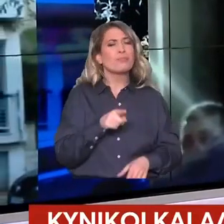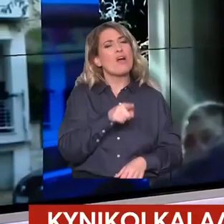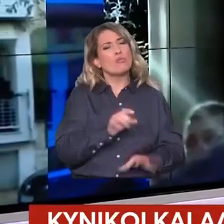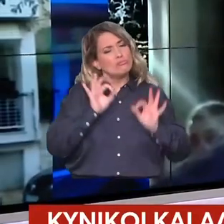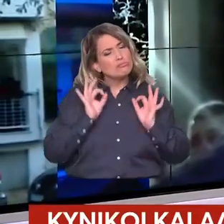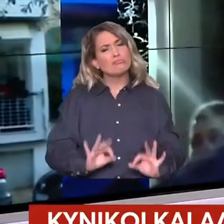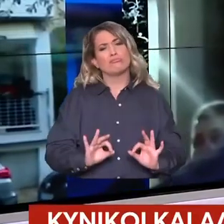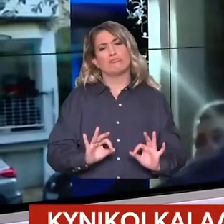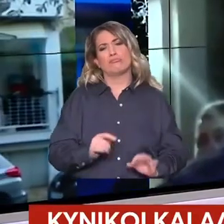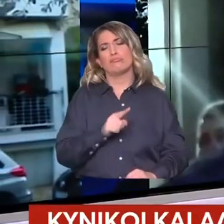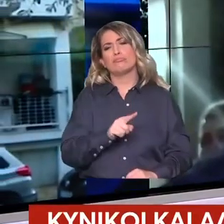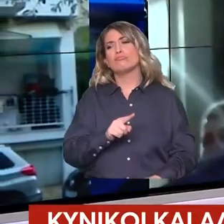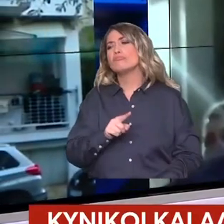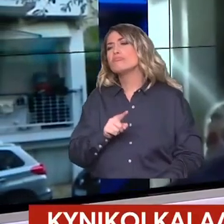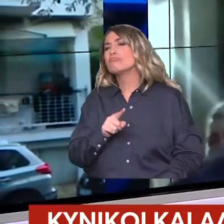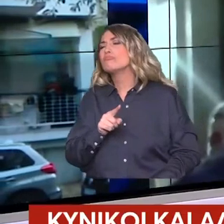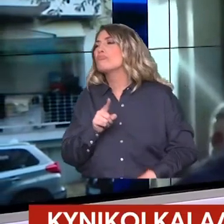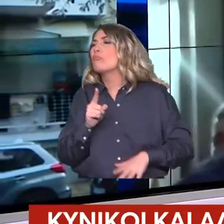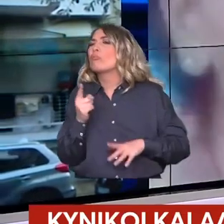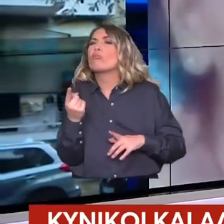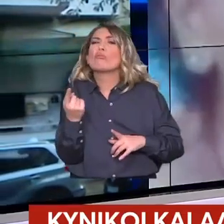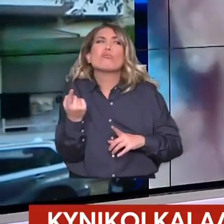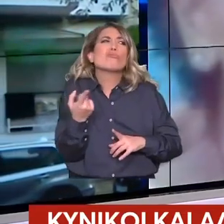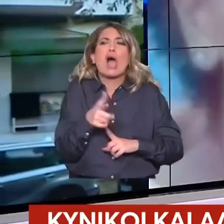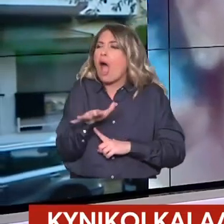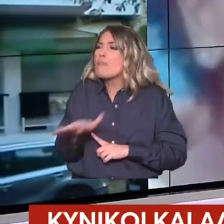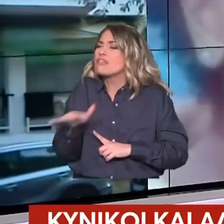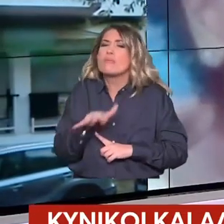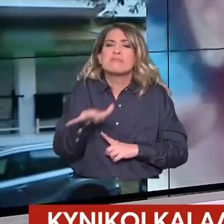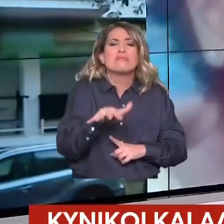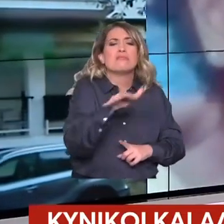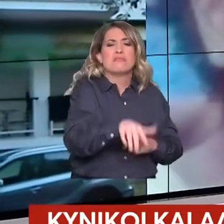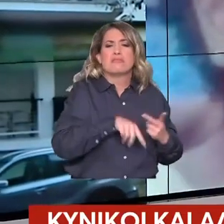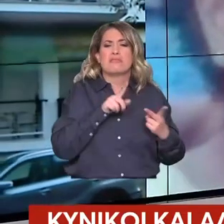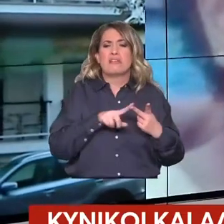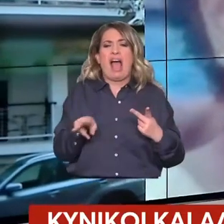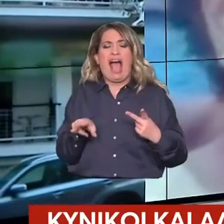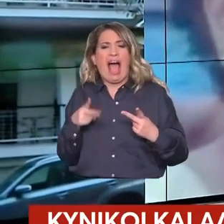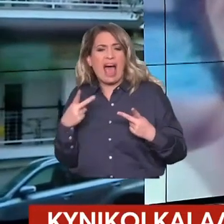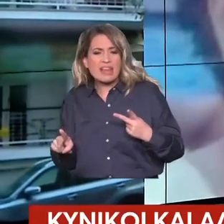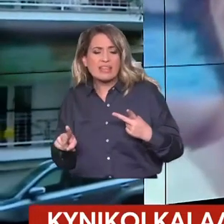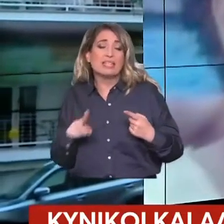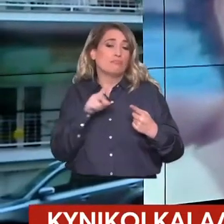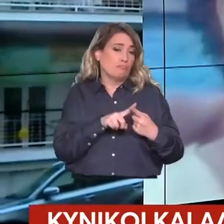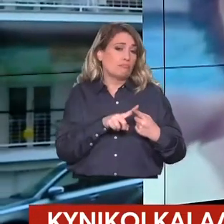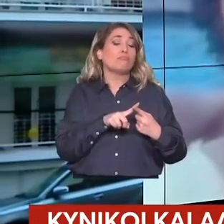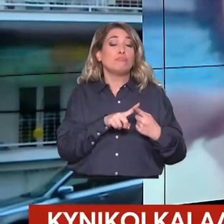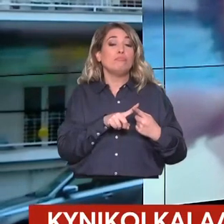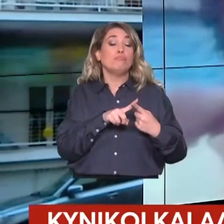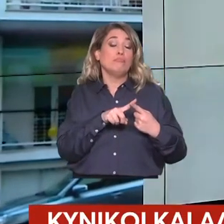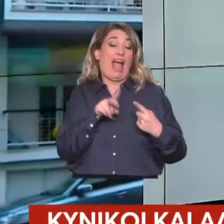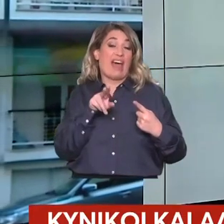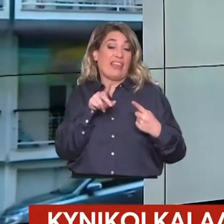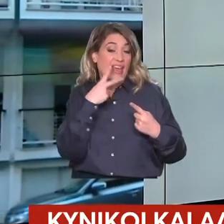κακοποιητικός απέναντι σε όποιον βρίσκεται στο περιβάλλον του. Απέναντι στην αδερφή του, απέναντι στην πρώην σύζυγό του, γιατί ήταν